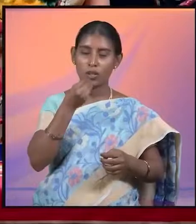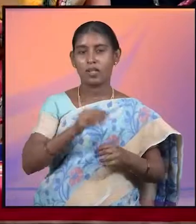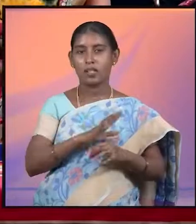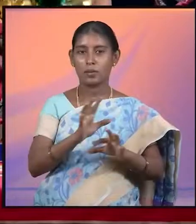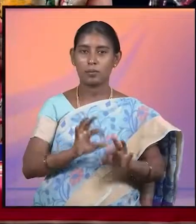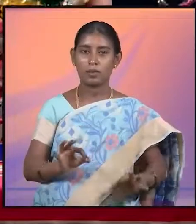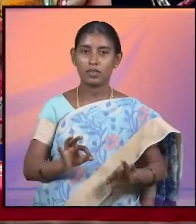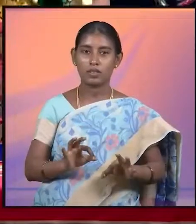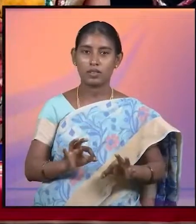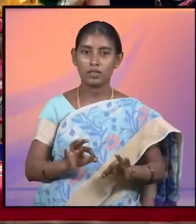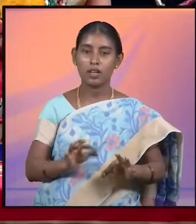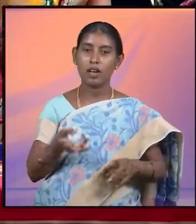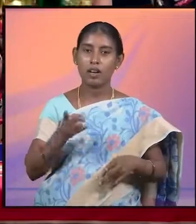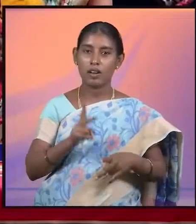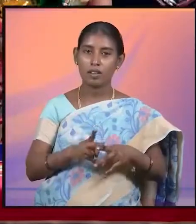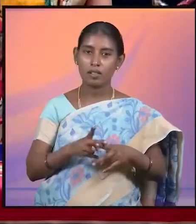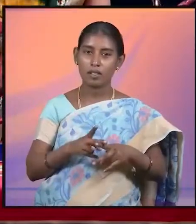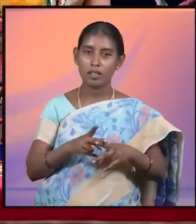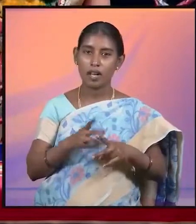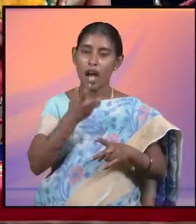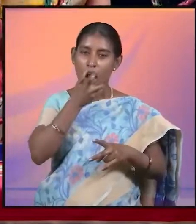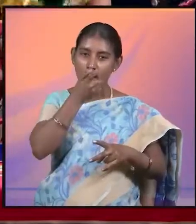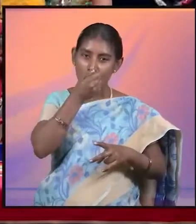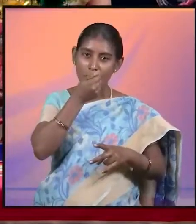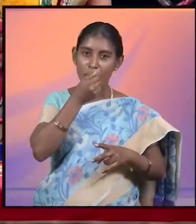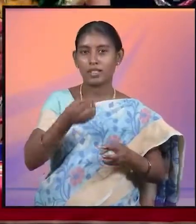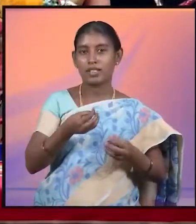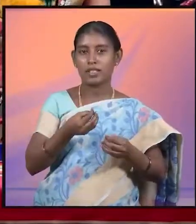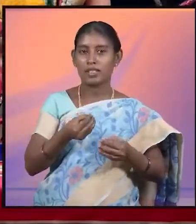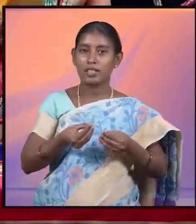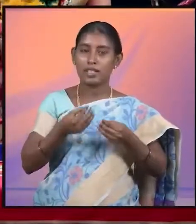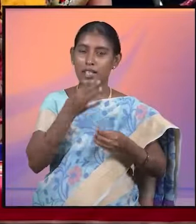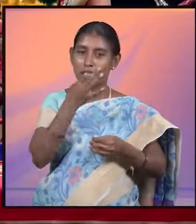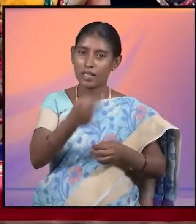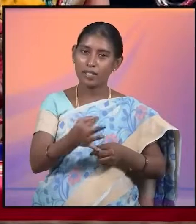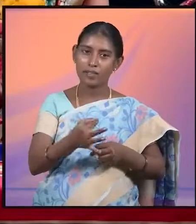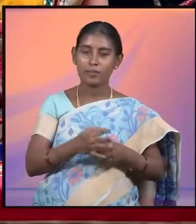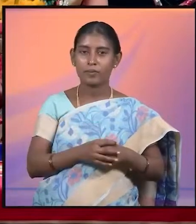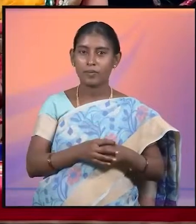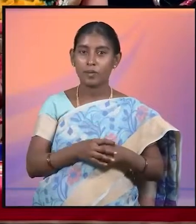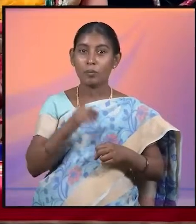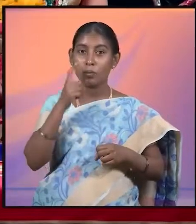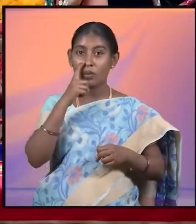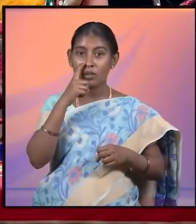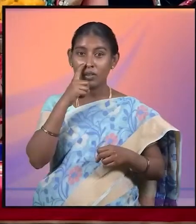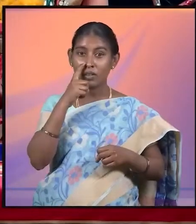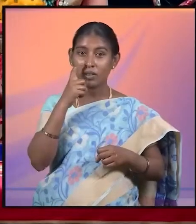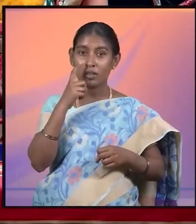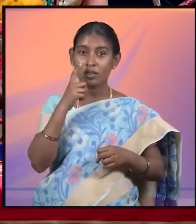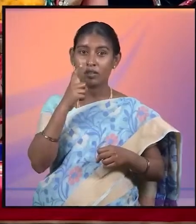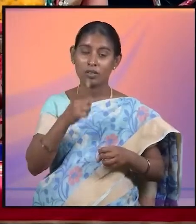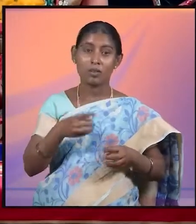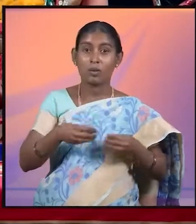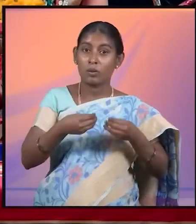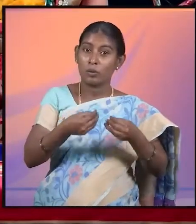சோட்டையும் உண்டாரு, ஞாபகமா தான் கொடுத்த மாம்பழத்தை கேட்டாரு. புனிதவதியும்